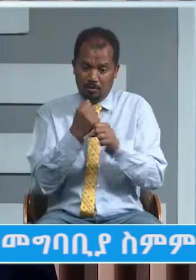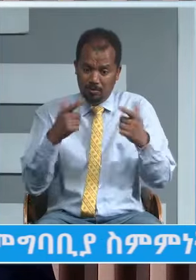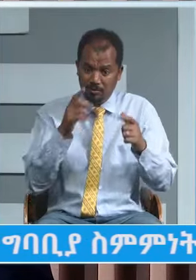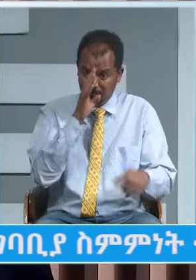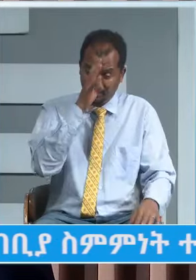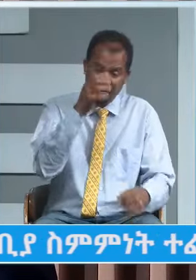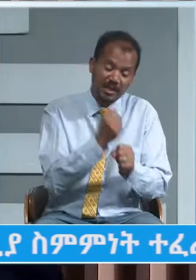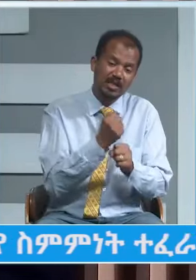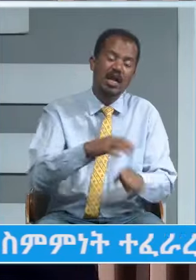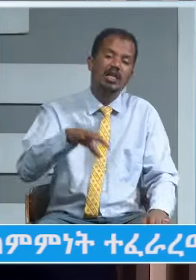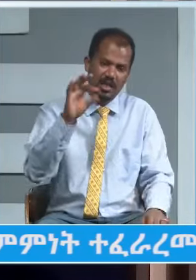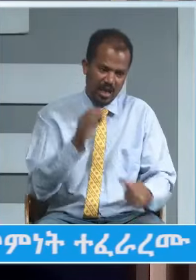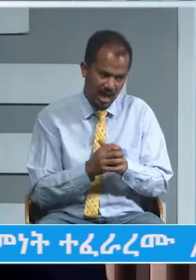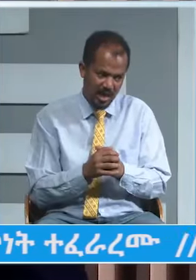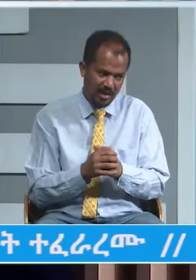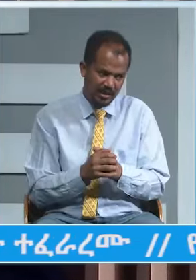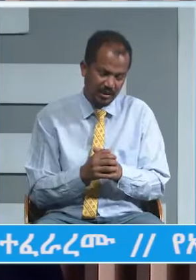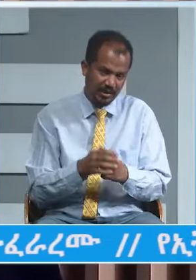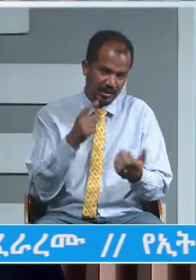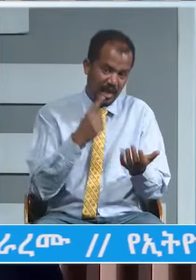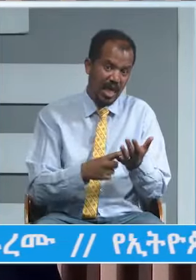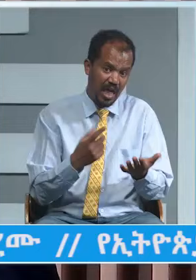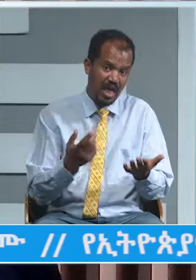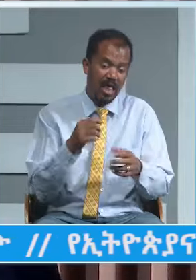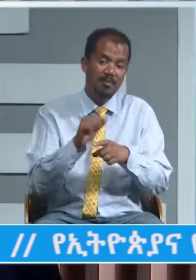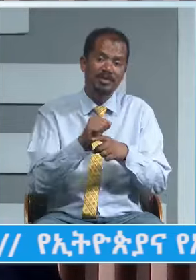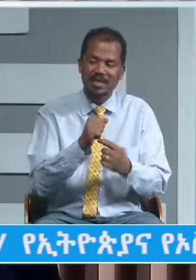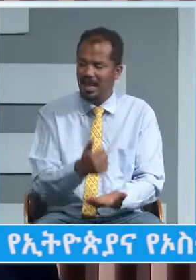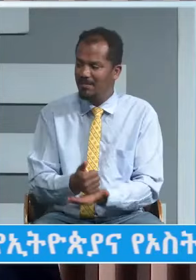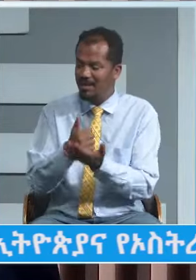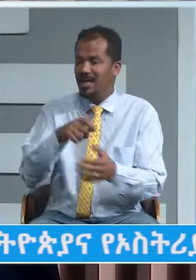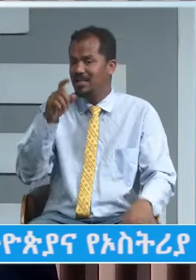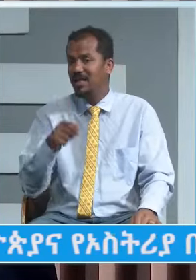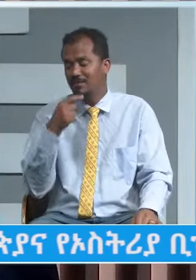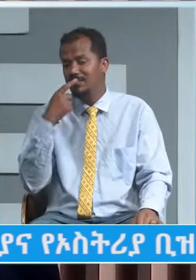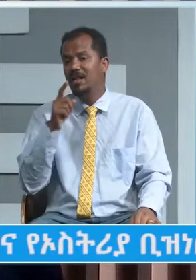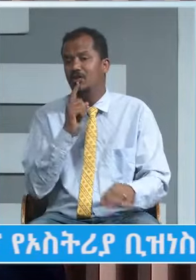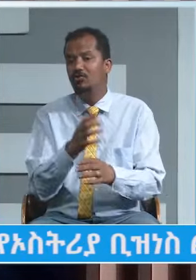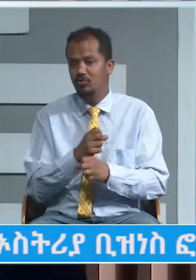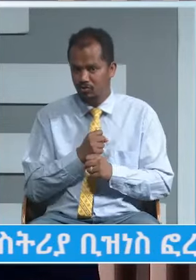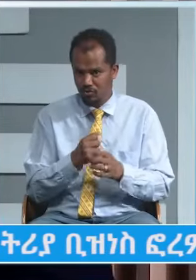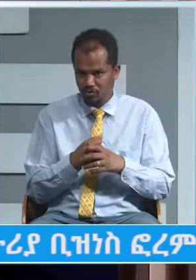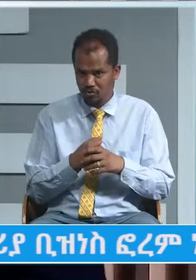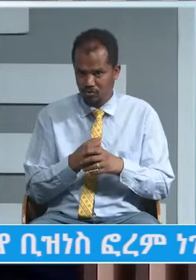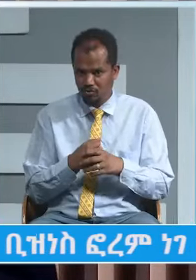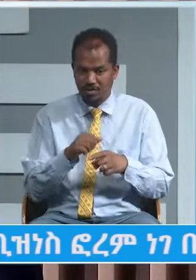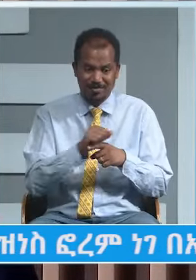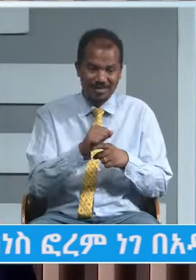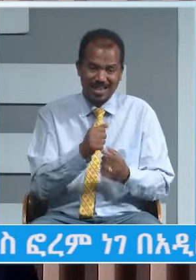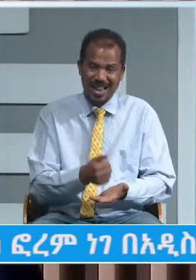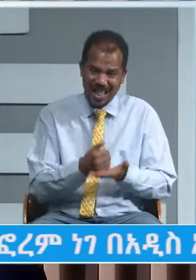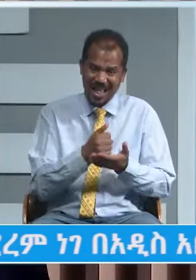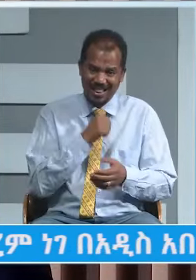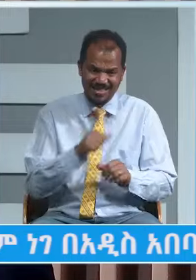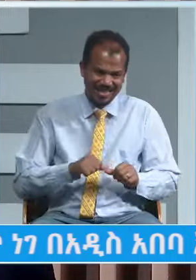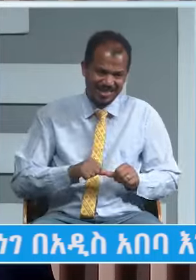ለመፍጠር እየሰራን እንገኛለን። ይሄ እንግዲህ በስልጠና መታገዝ አለበት ብለን ነው የምንወስደው። በስልጠና